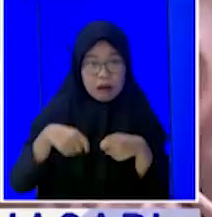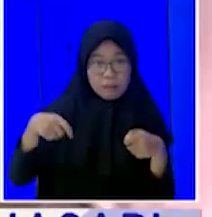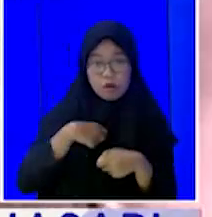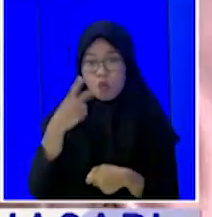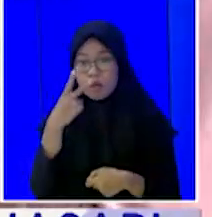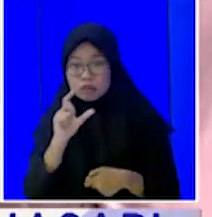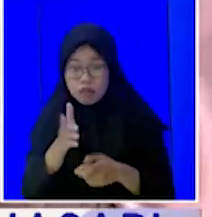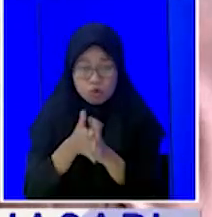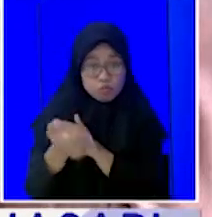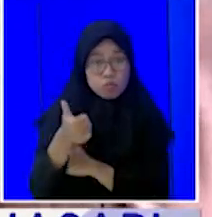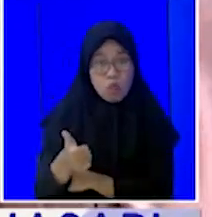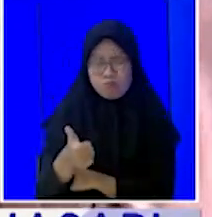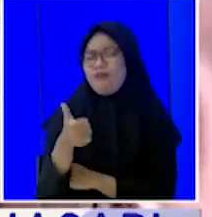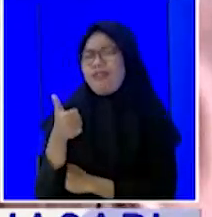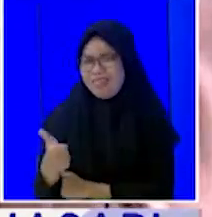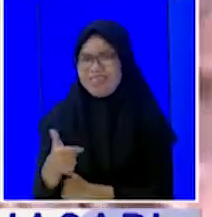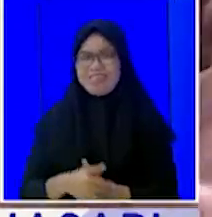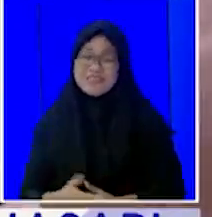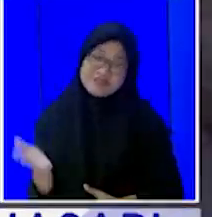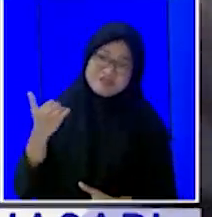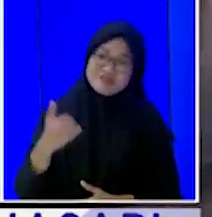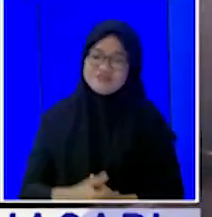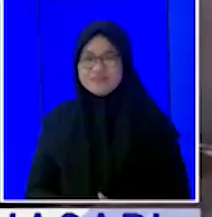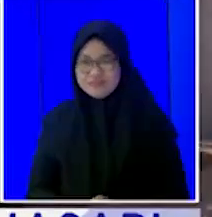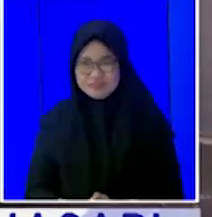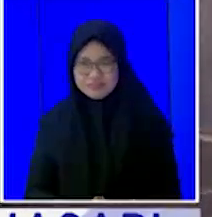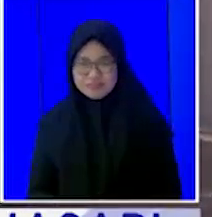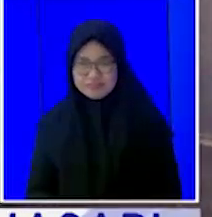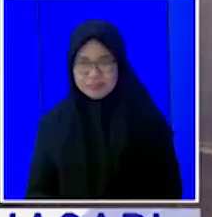pengasapannya sebelum aku cobain makan enaknya? Boleh dong. Boleh ya? Oke.